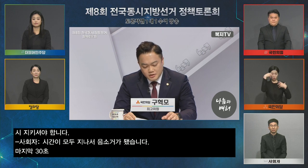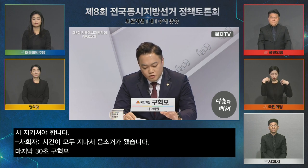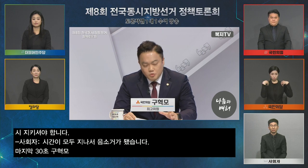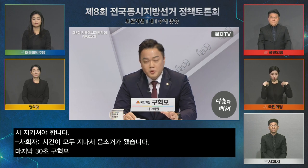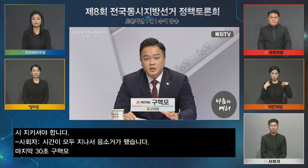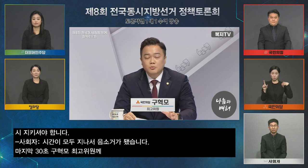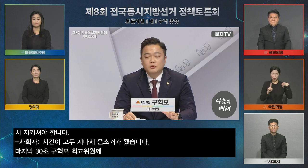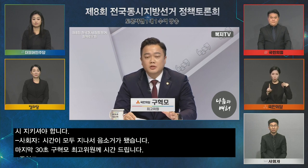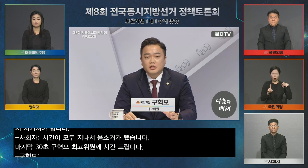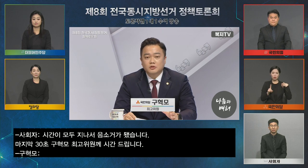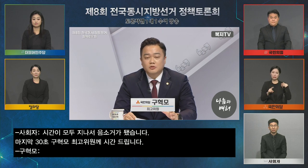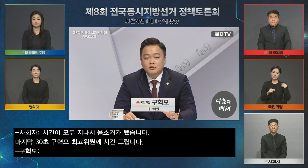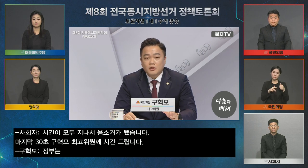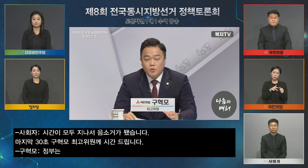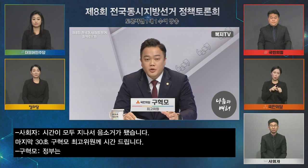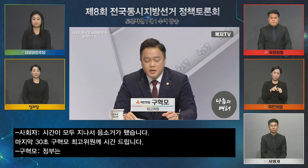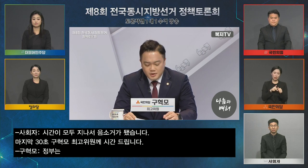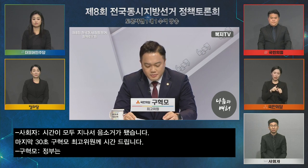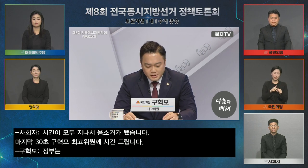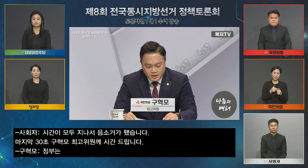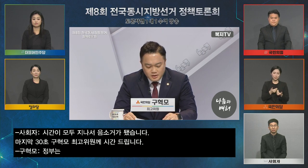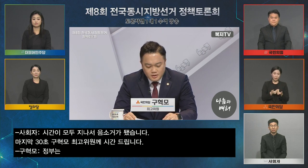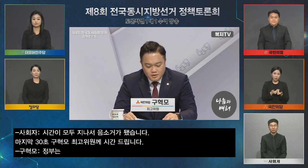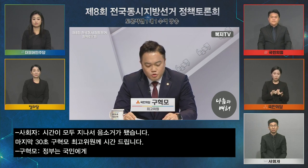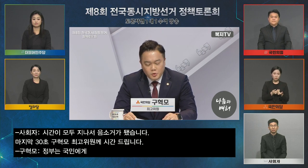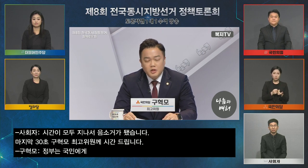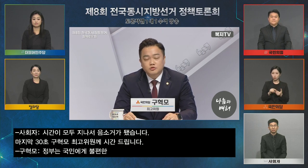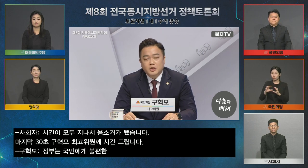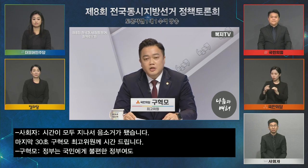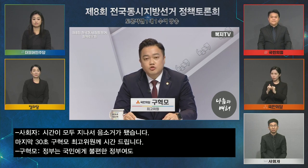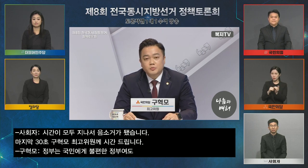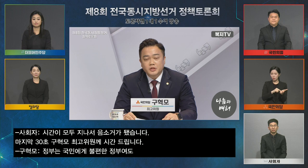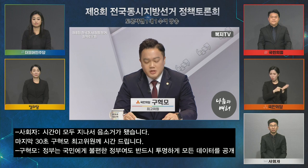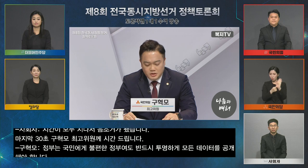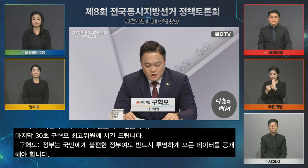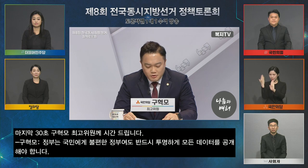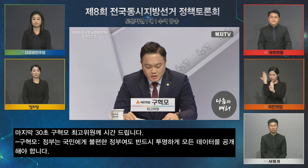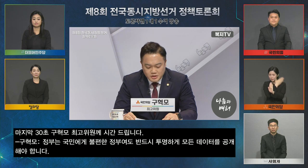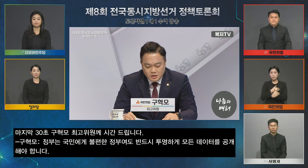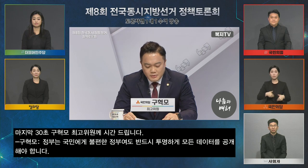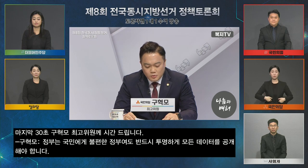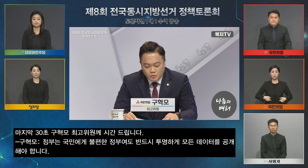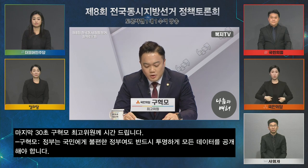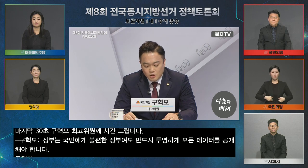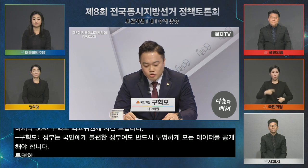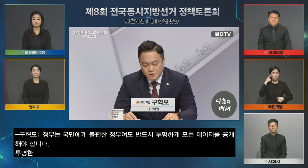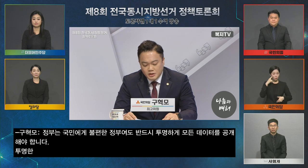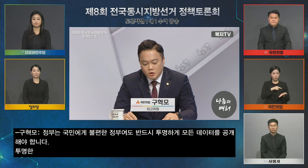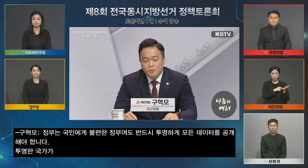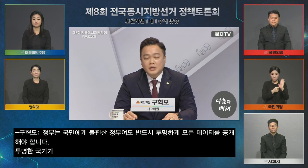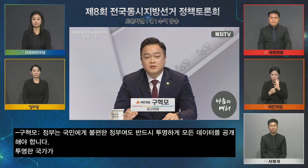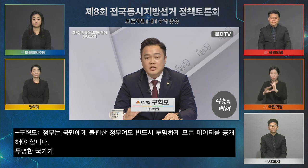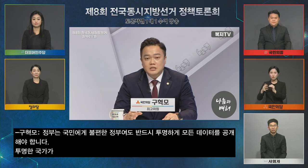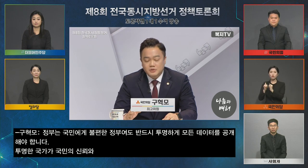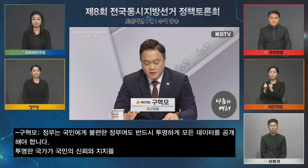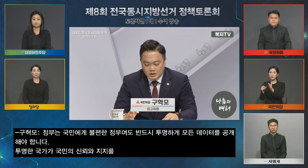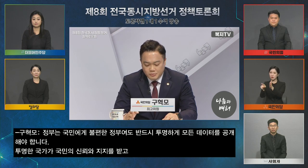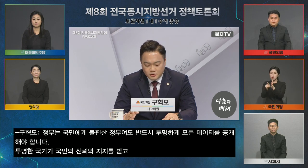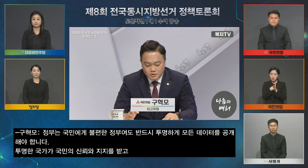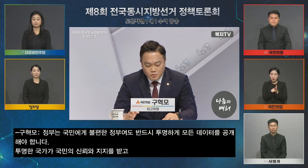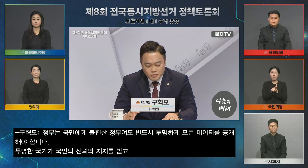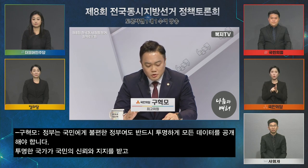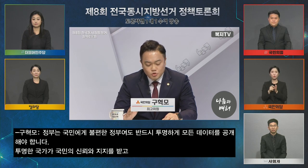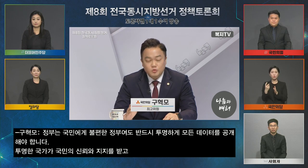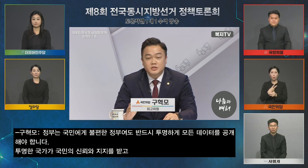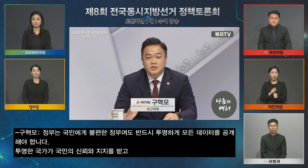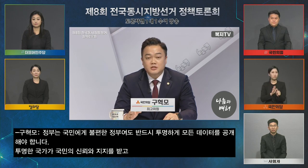정보라도 반드시 투명하게 모든 데이터를 공개해야 합니다. 투명한 국가가 국민의 신뢰와 지지를 받고 국민들이 더 많은 관심을 갖게